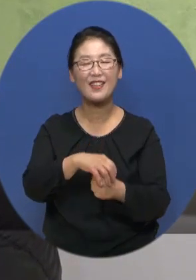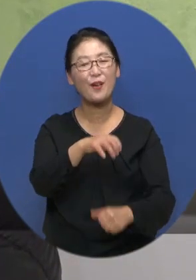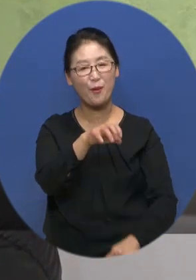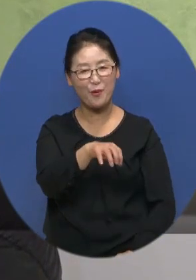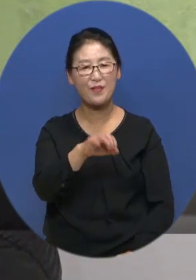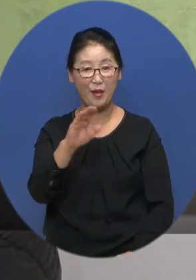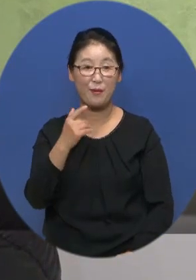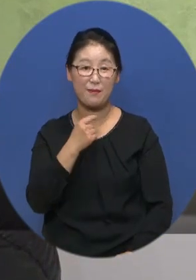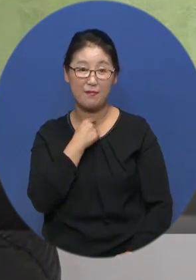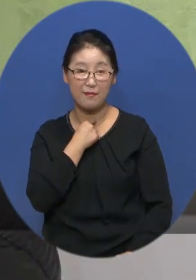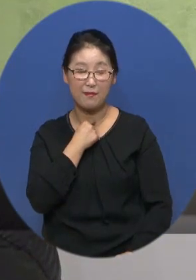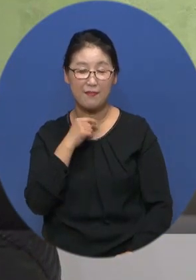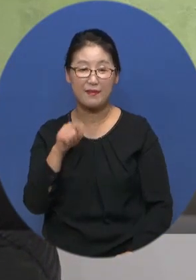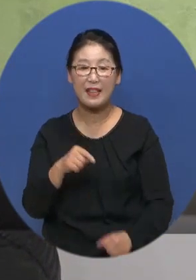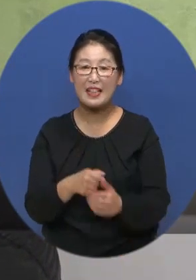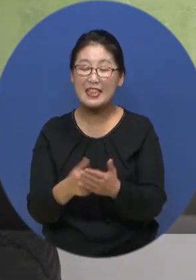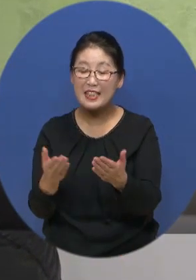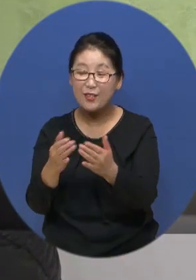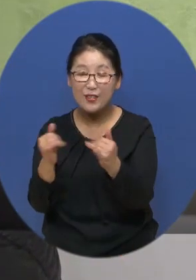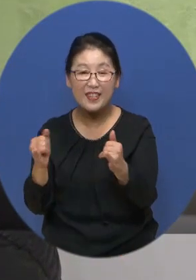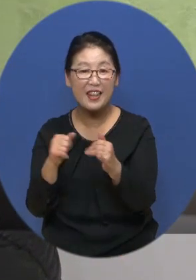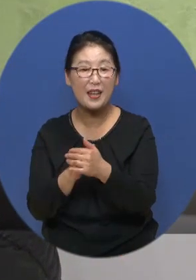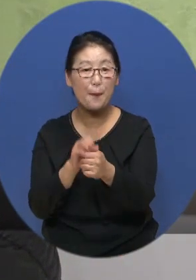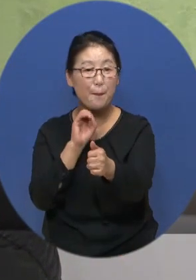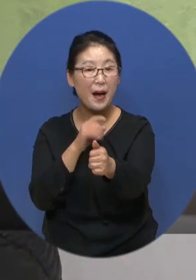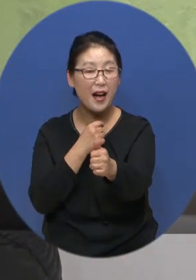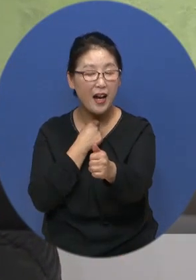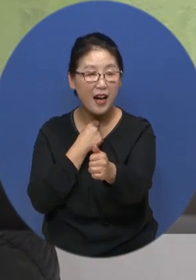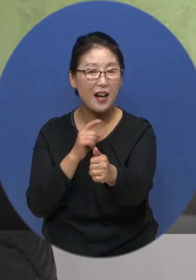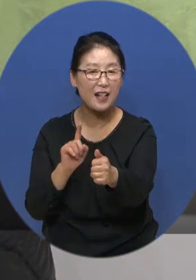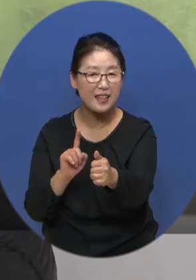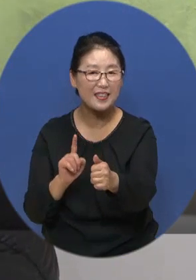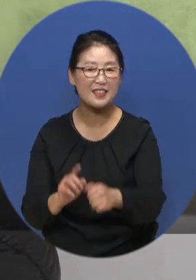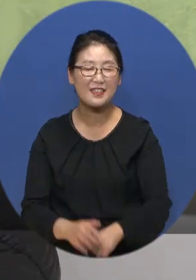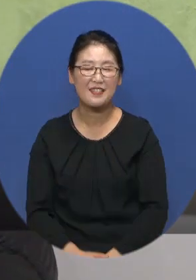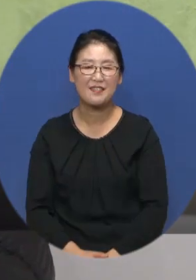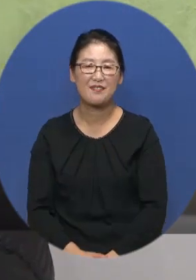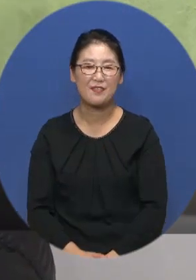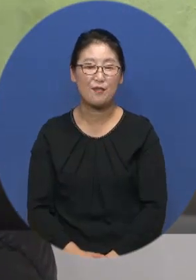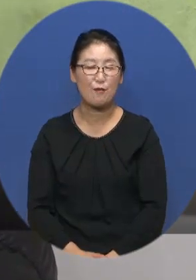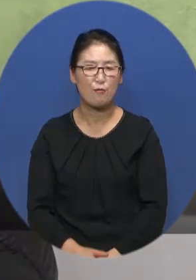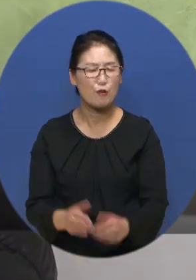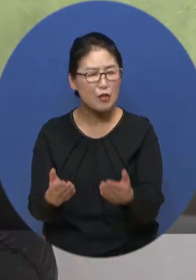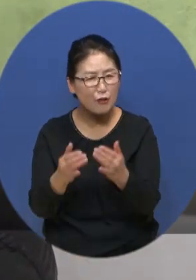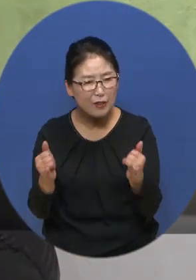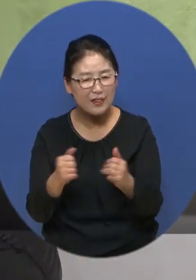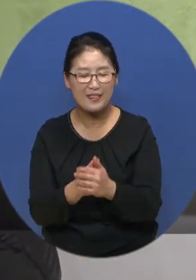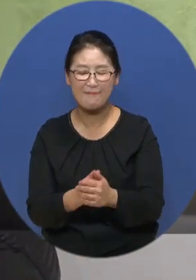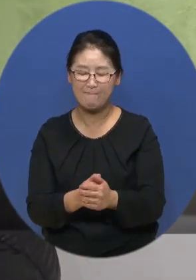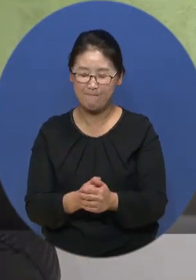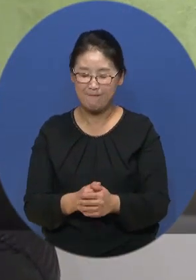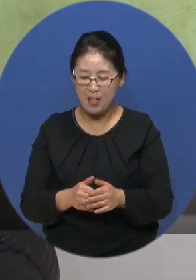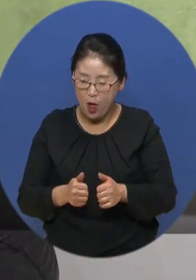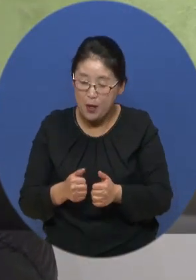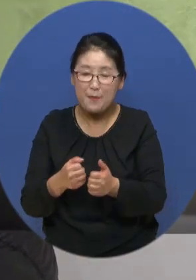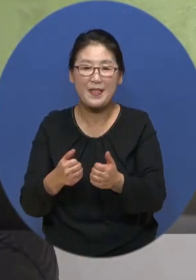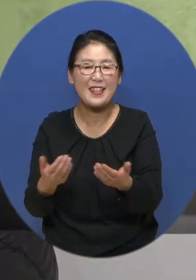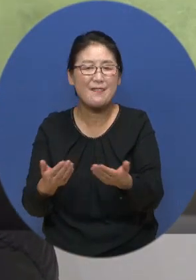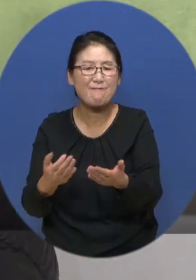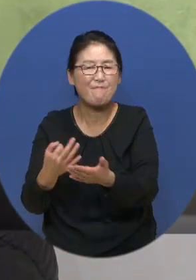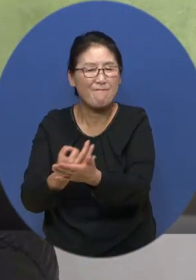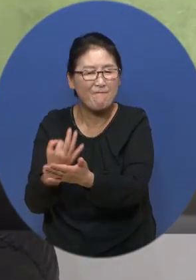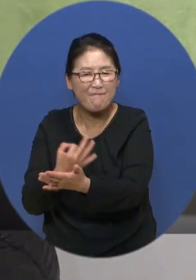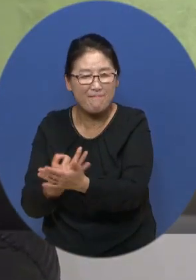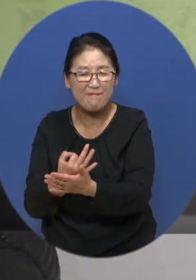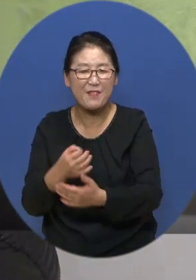함께하고 있는 네그랜드 직원들에게 한마디 말씀해주세요. 우리 직원들 열심히 일해 돈 많이 벌고 빨리 장가고 시집